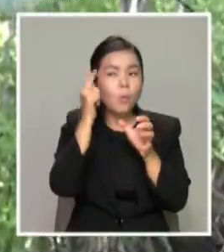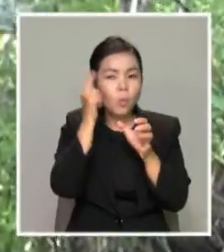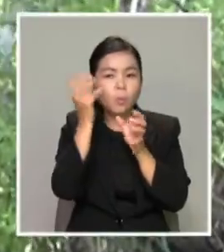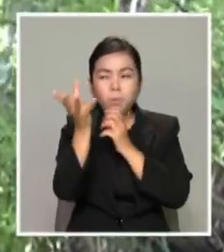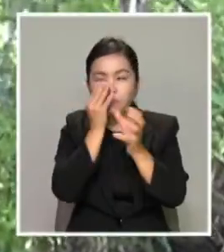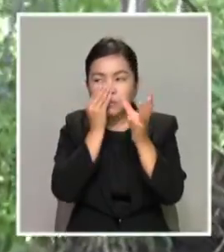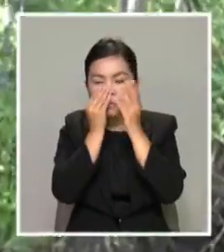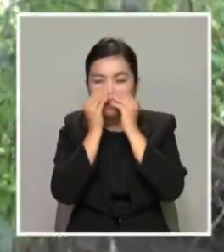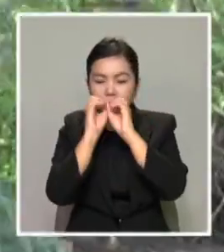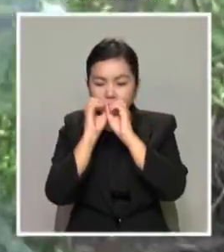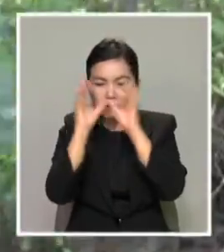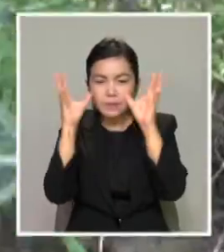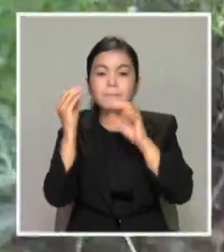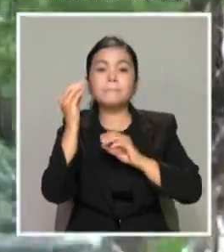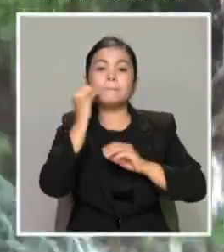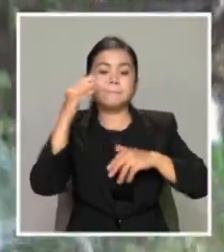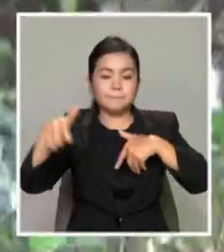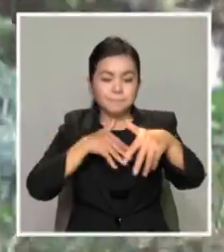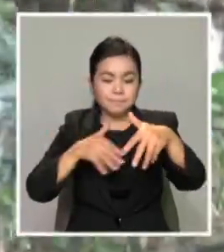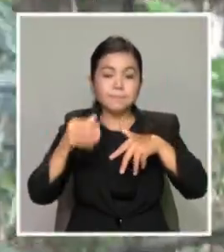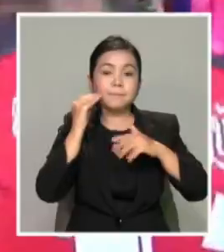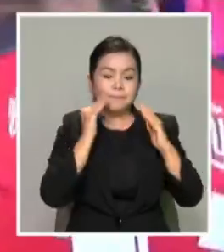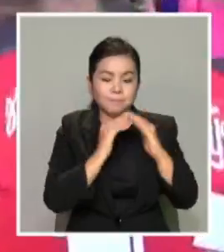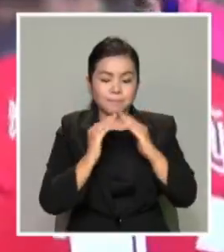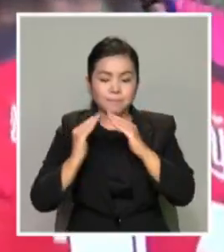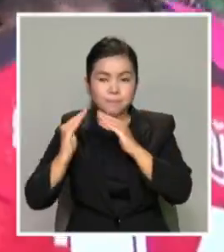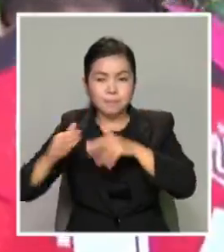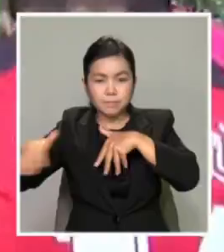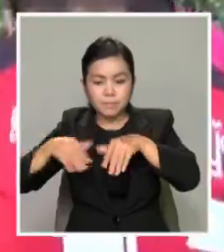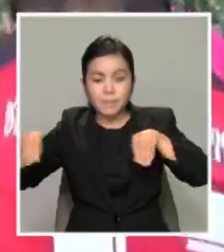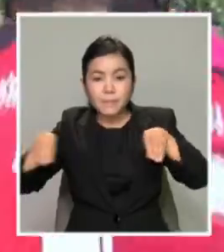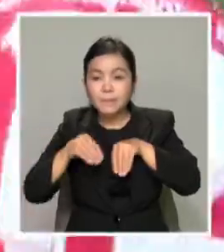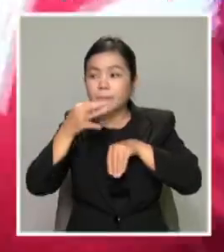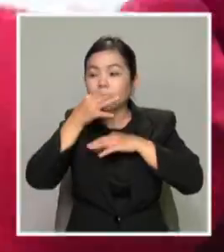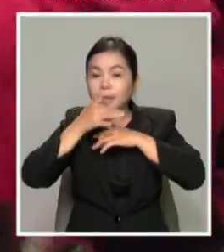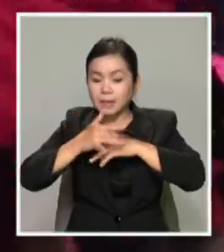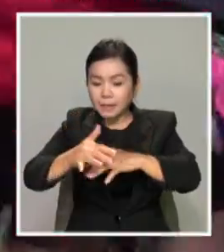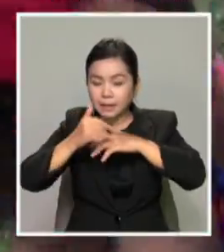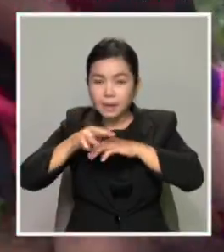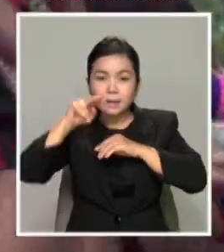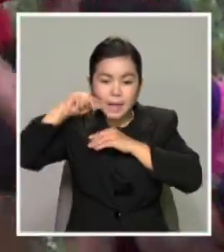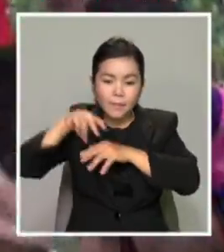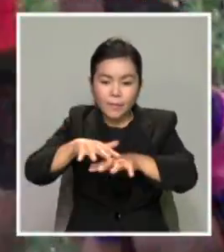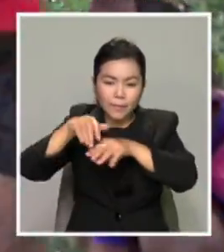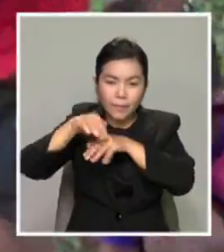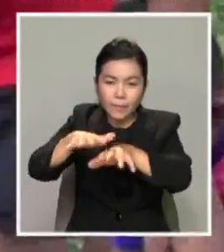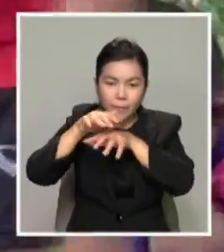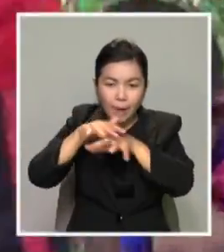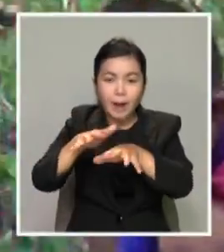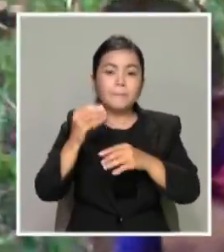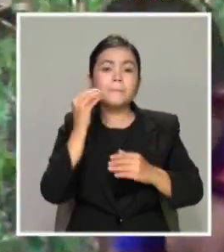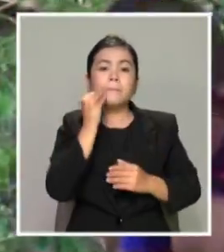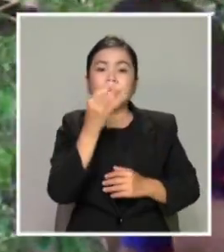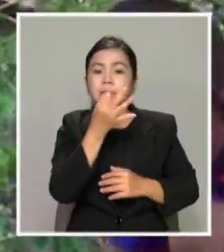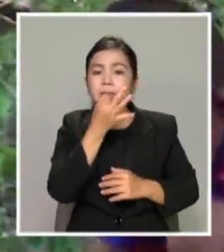นี้ก็คือชุมชนบ้านไร่ของนักเรียนที่อาศัยอยู่เนี่ยนะครับเป็นชุมชนติดป่าชายเลนและมีคลองไหลผ่านนะครับชาวบ้านส่วน